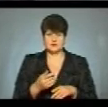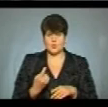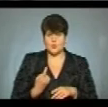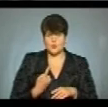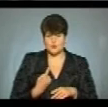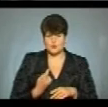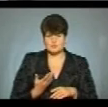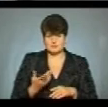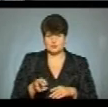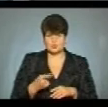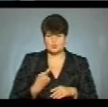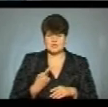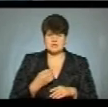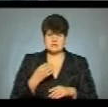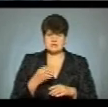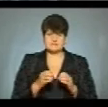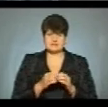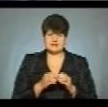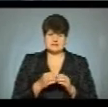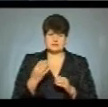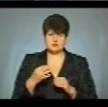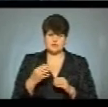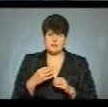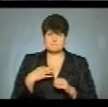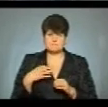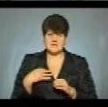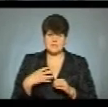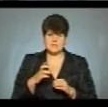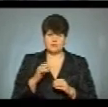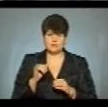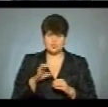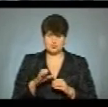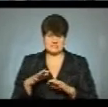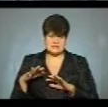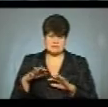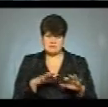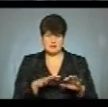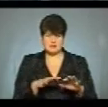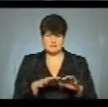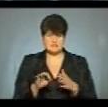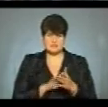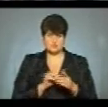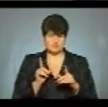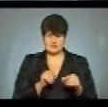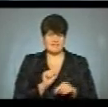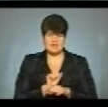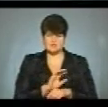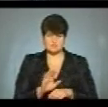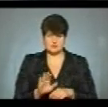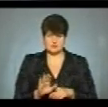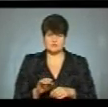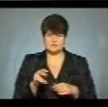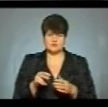охоронець, який тут охороняється, казав, що в 10:40 білий бус його збив і одразу поїхав, не зупинялися. Він